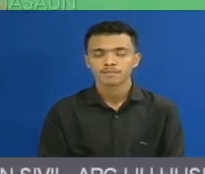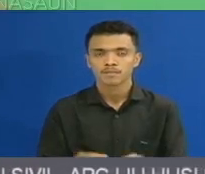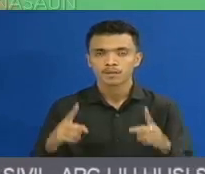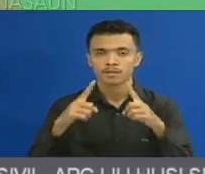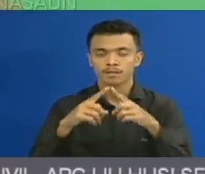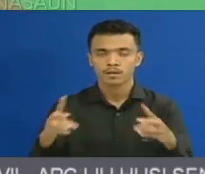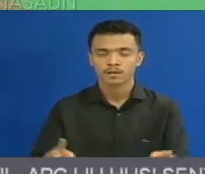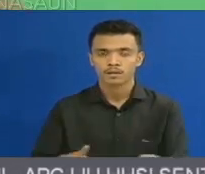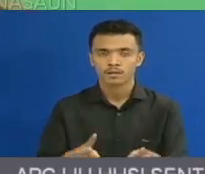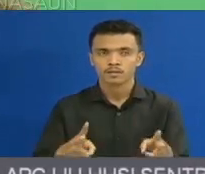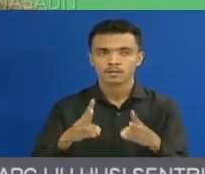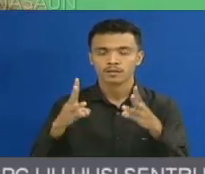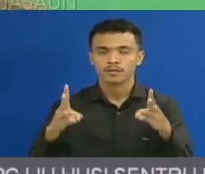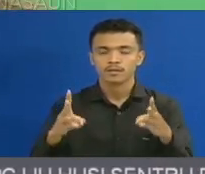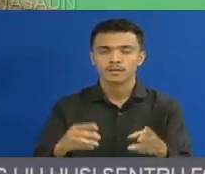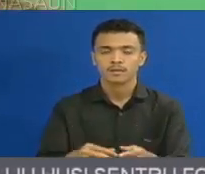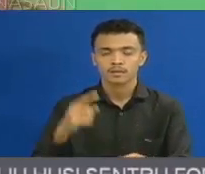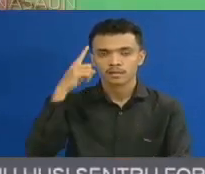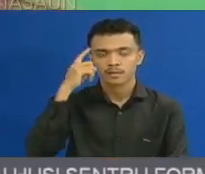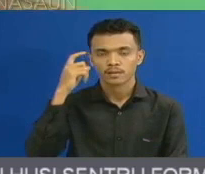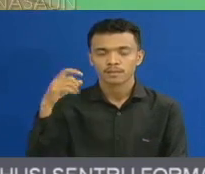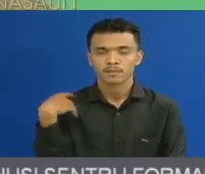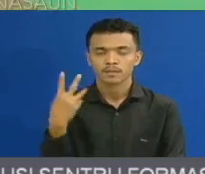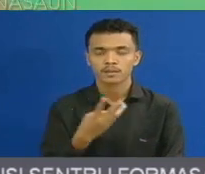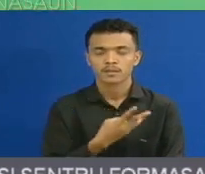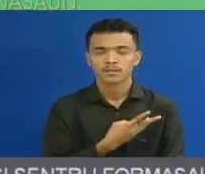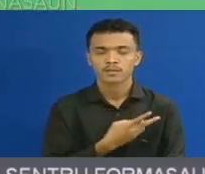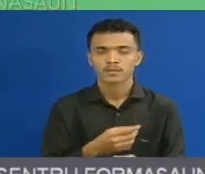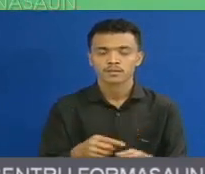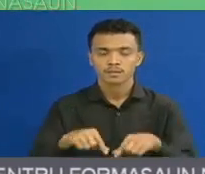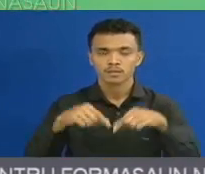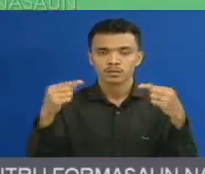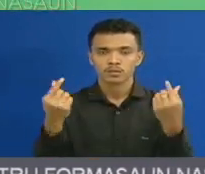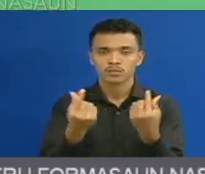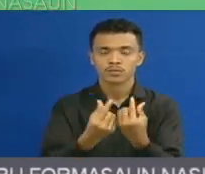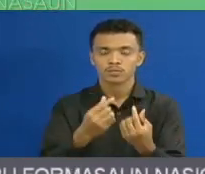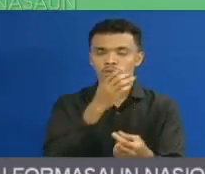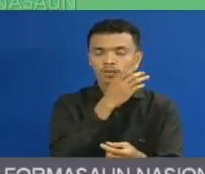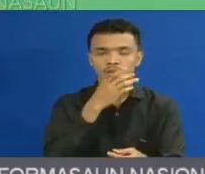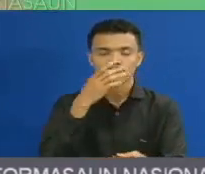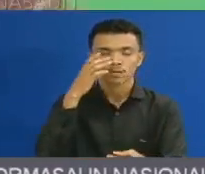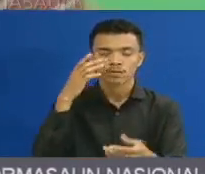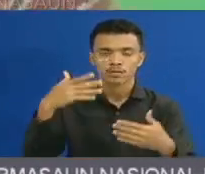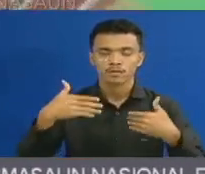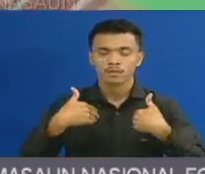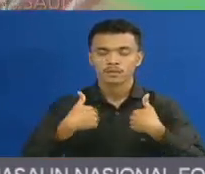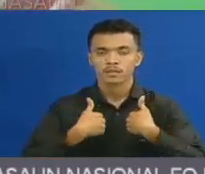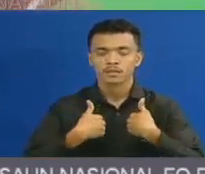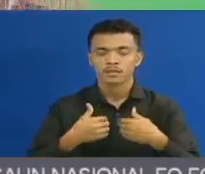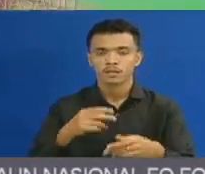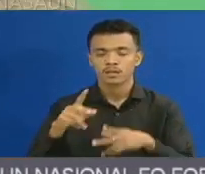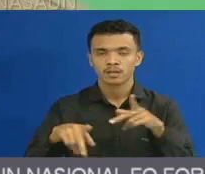nisam dalam mos. Ne tambah itanya grup agrikultur ne lima iha